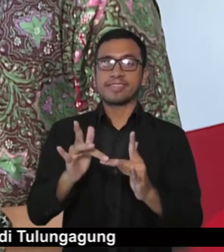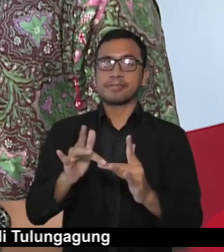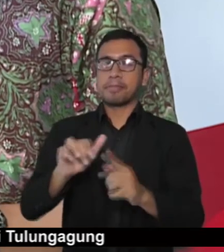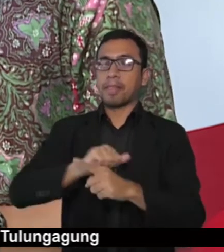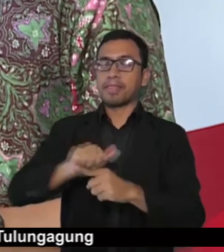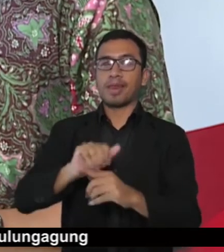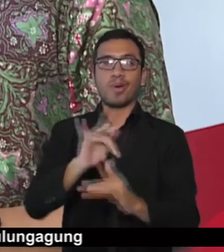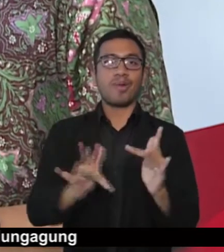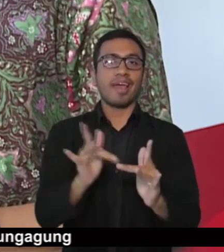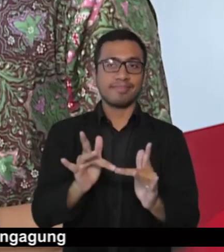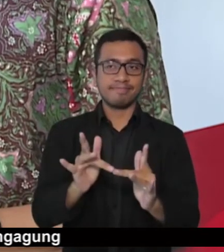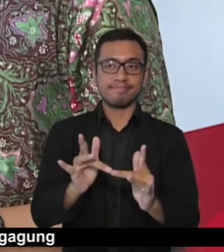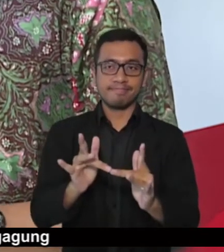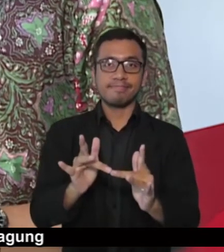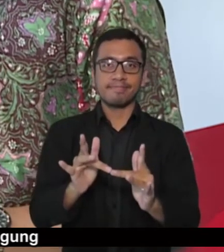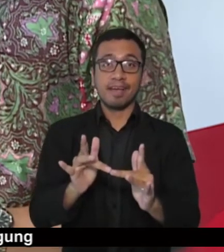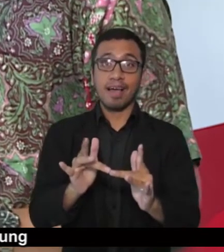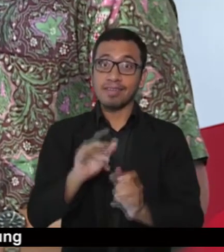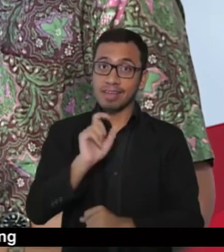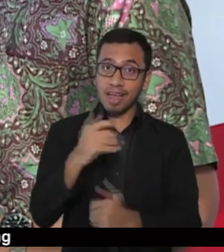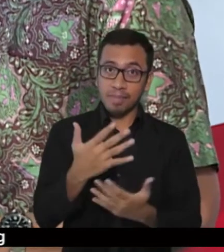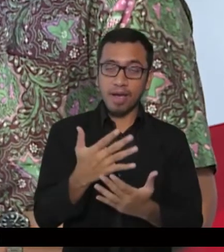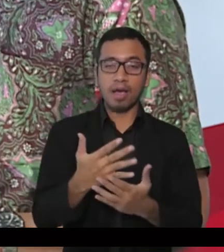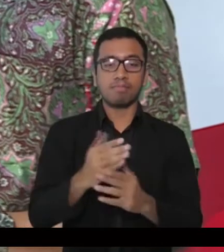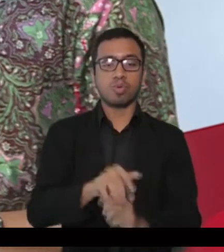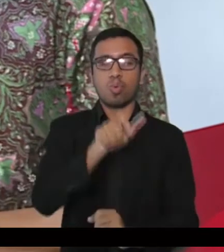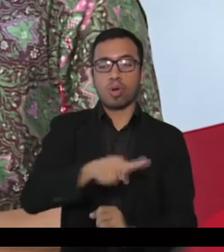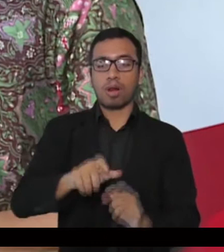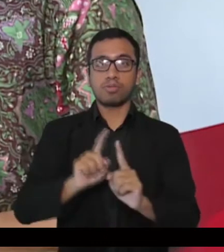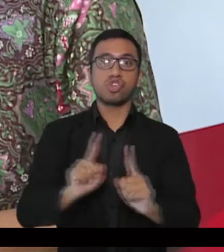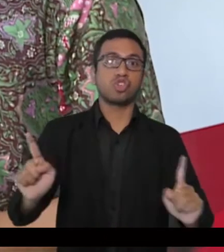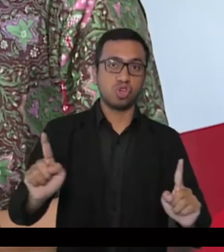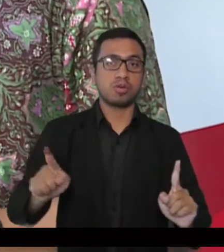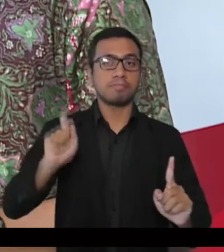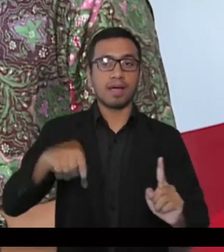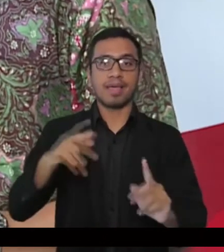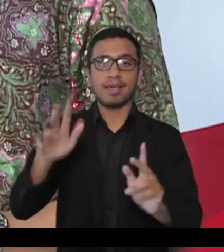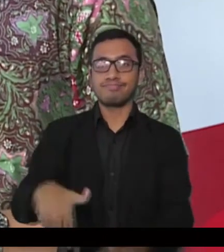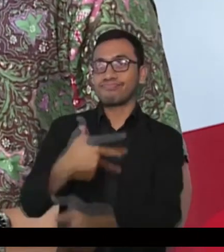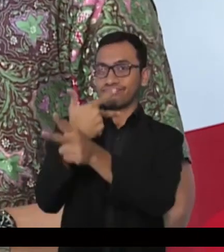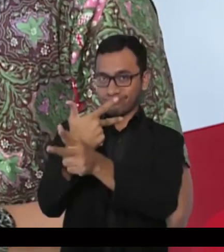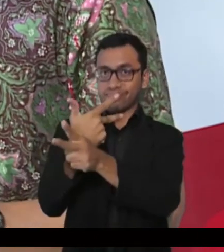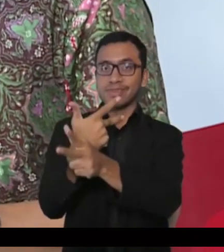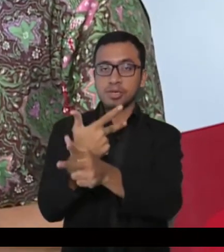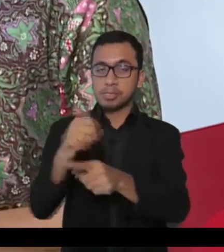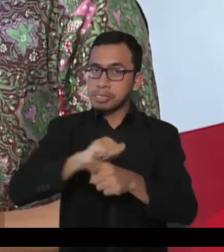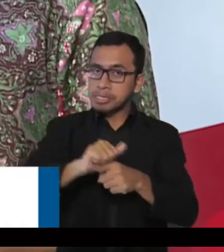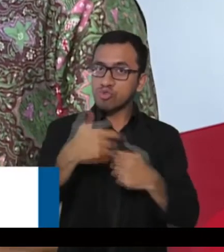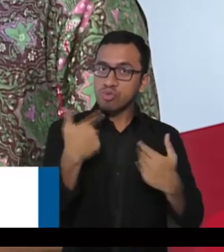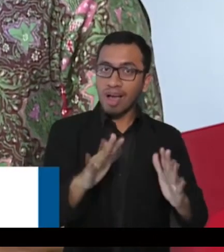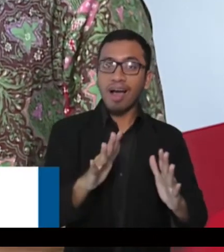pencegahan kemudian skrining dan juga mengatasi Apa yang harus dilakukan setelah